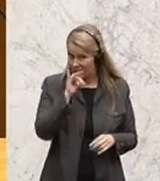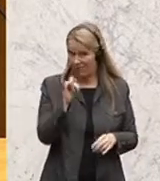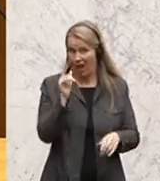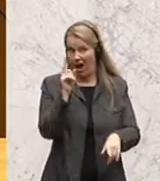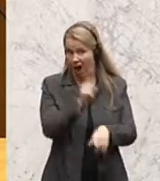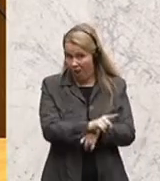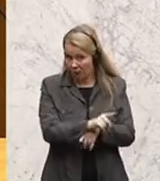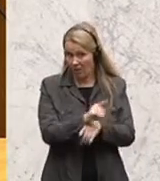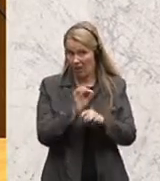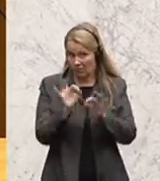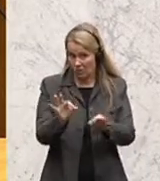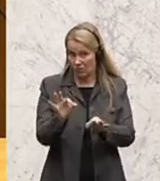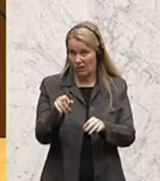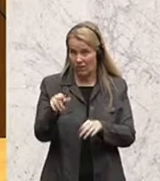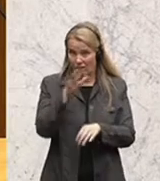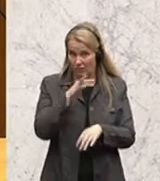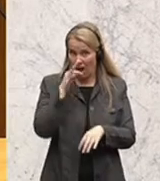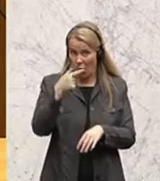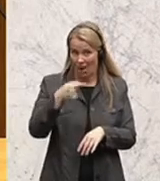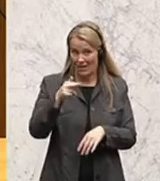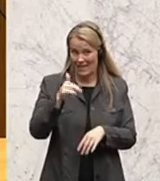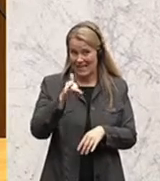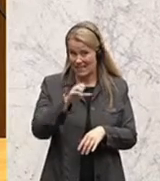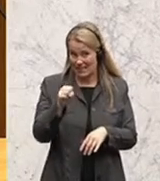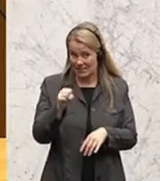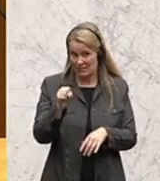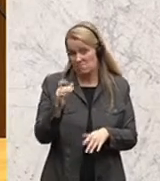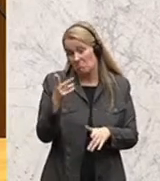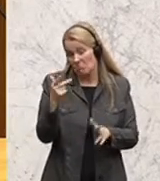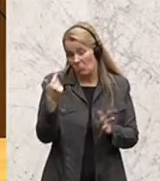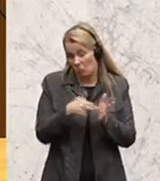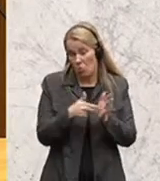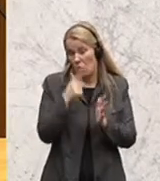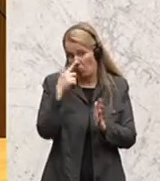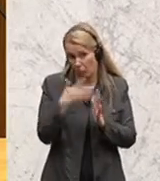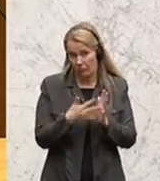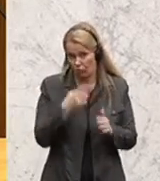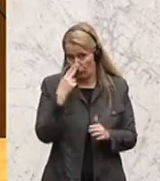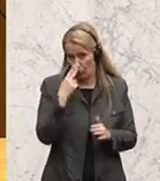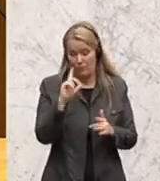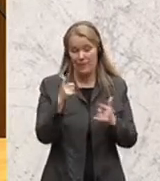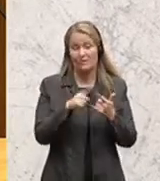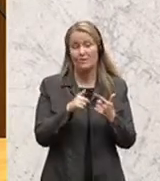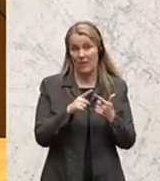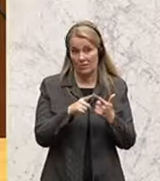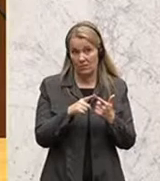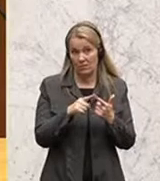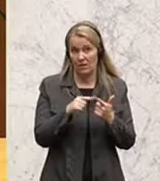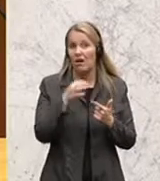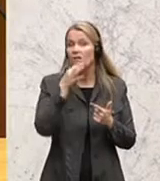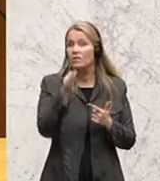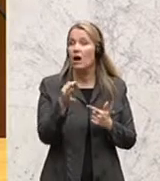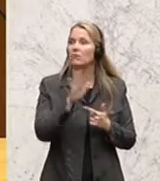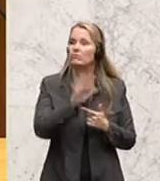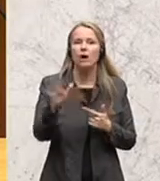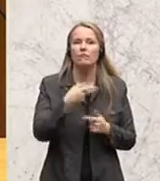der Frau Riss enthalten gewesen ist, das wird noch zu prüfen sein. Aber das Zweite, und das betrifft die Frage der